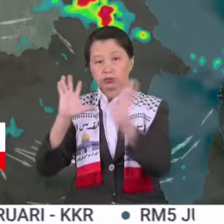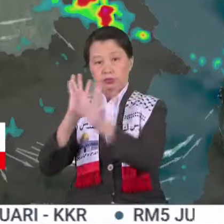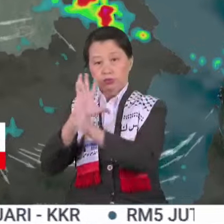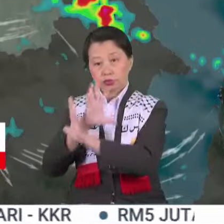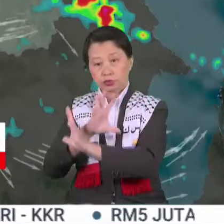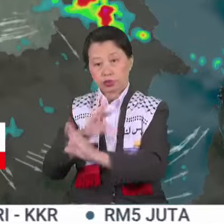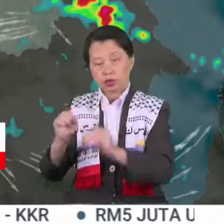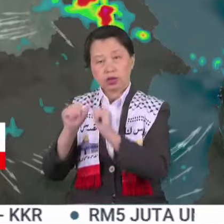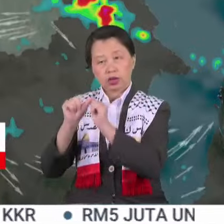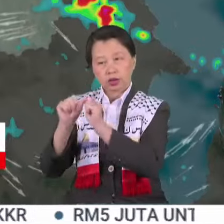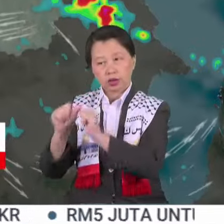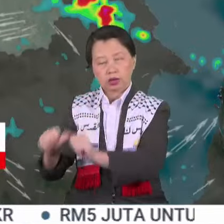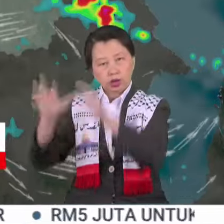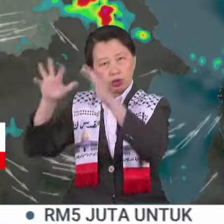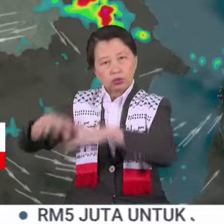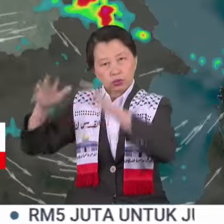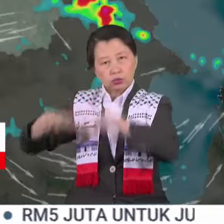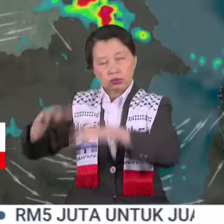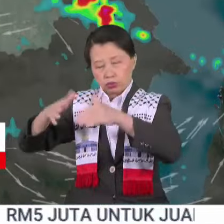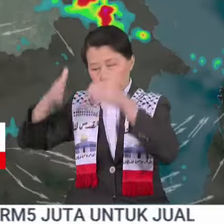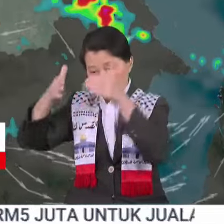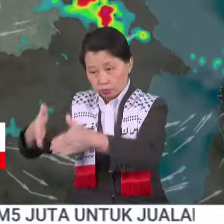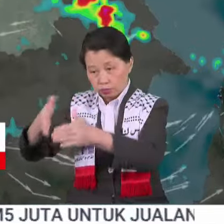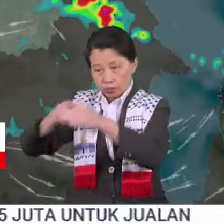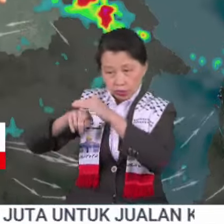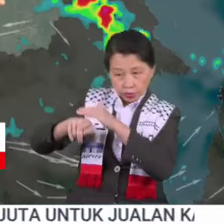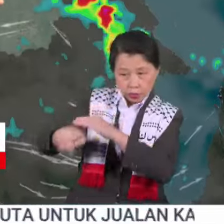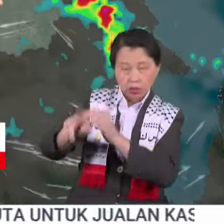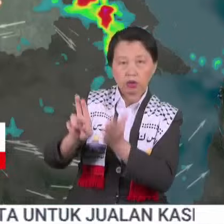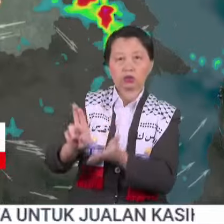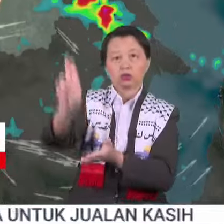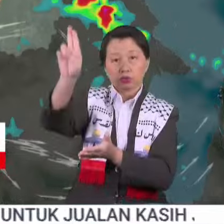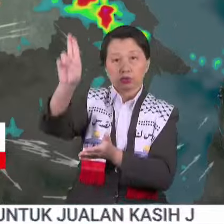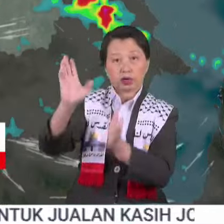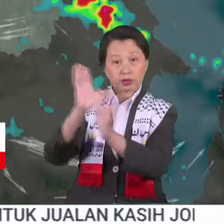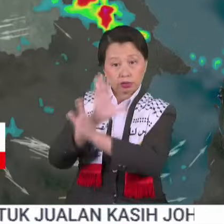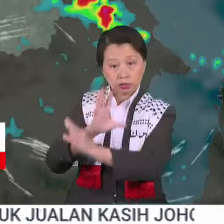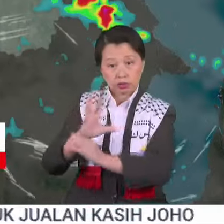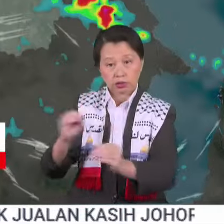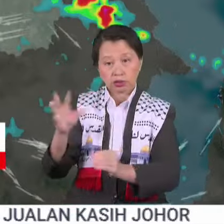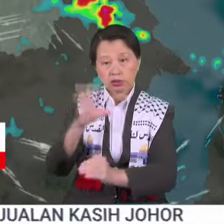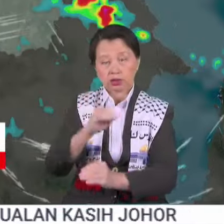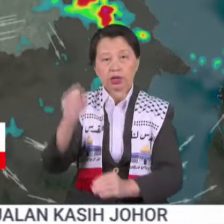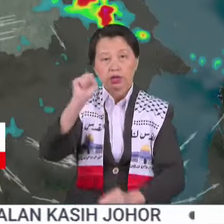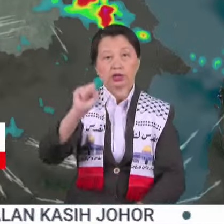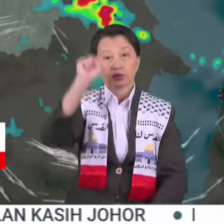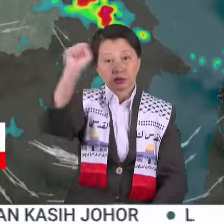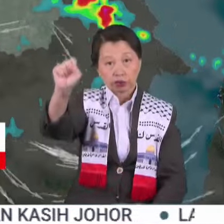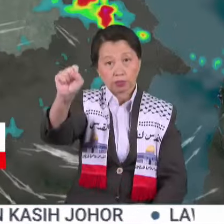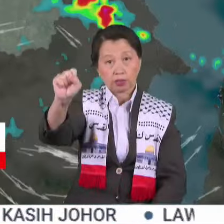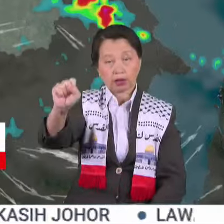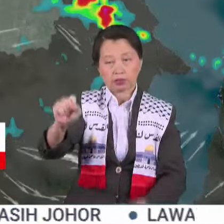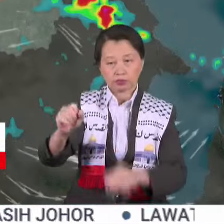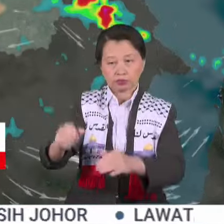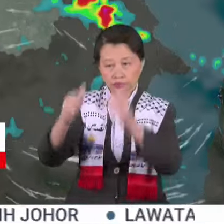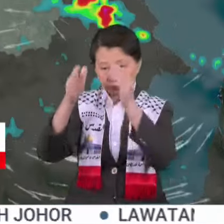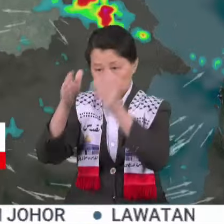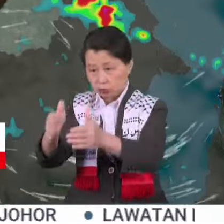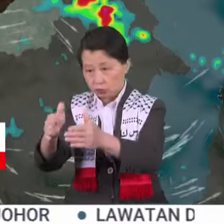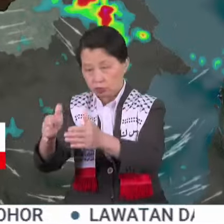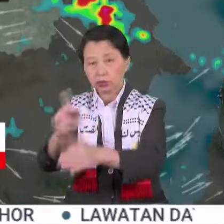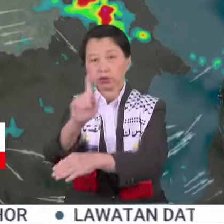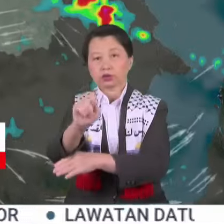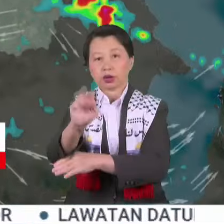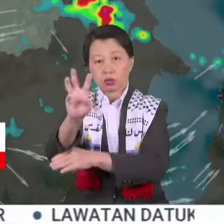Malaysia menjangkakan untuk keadaan hujan lebih tertumpu di bahagian pedalaman utara negeri Sarawak dan di negeri Sabah pula lebih tertumpu di